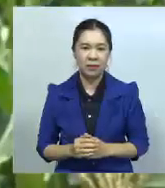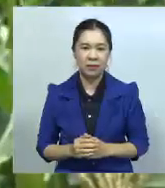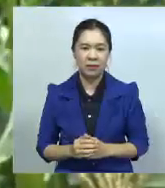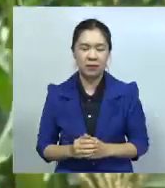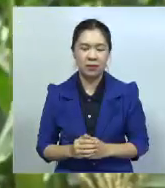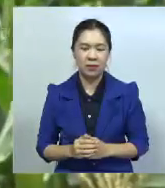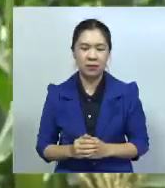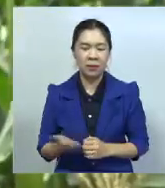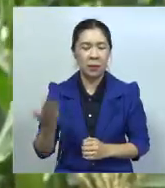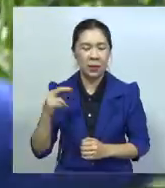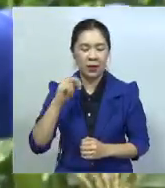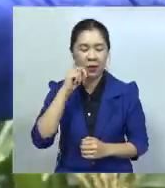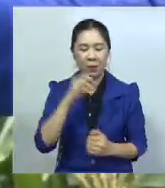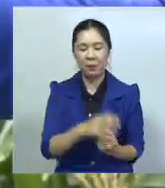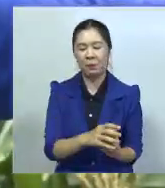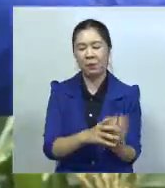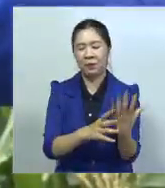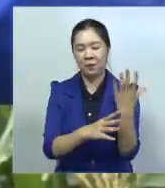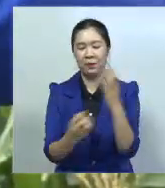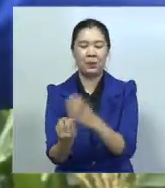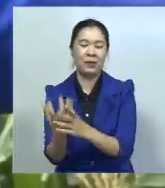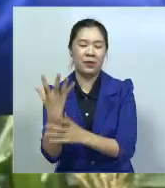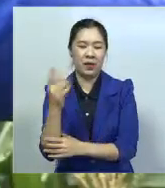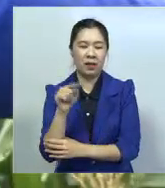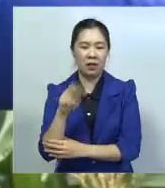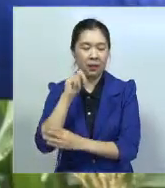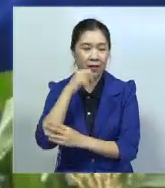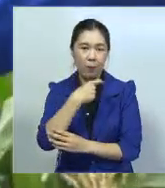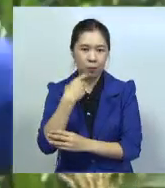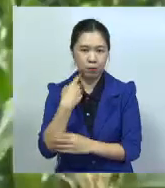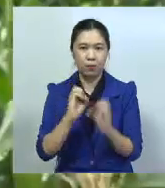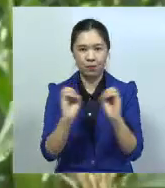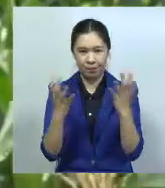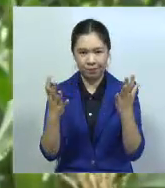ญ่กว่านี้อยู่แต่ว่าอันนี้มันคือมันขาดน้ำเนี่ยมันก็เลยเฝ้าเป็นฝัก